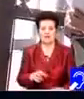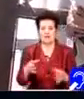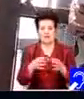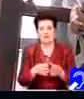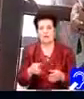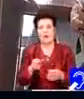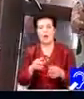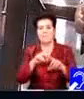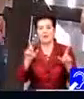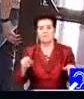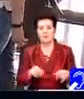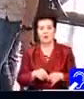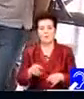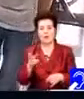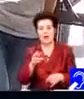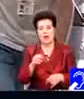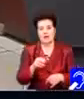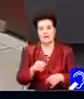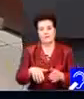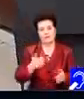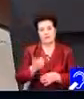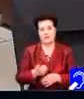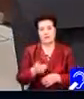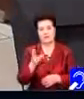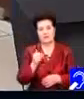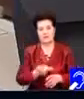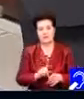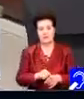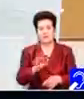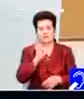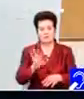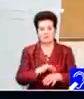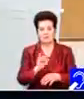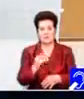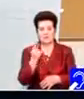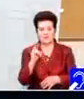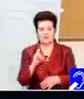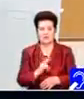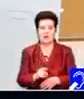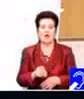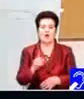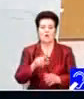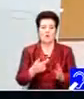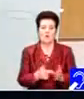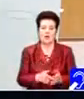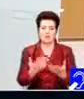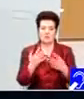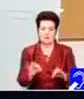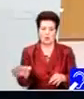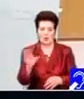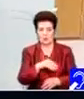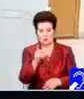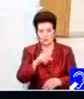Platforma Demnitate și Adevăr, Andrei Năstase, împreună cu soția și fiica sa. Acesta spune că a votat pentru un oraș democratic și a îndemnat toți